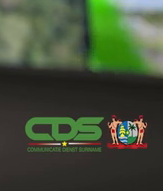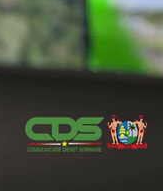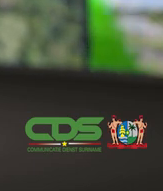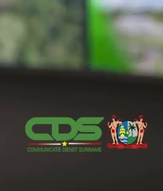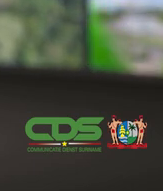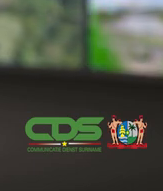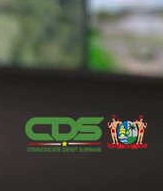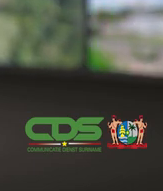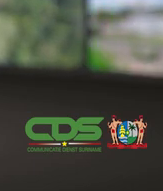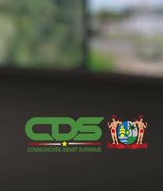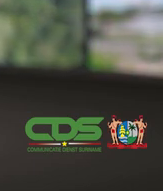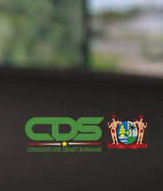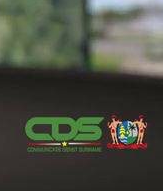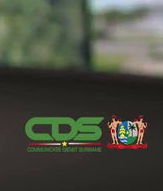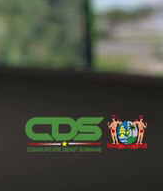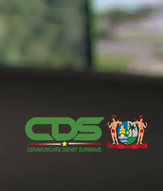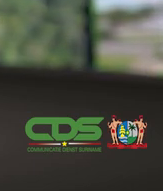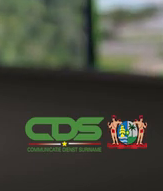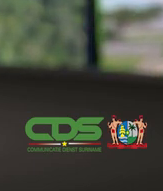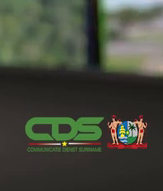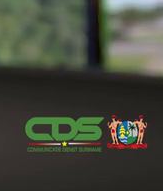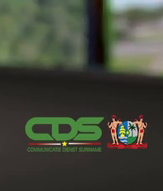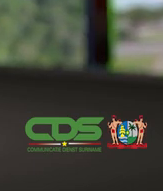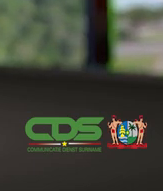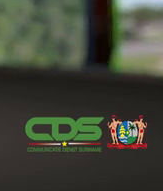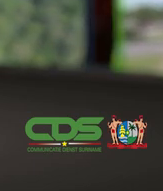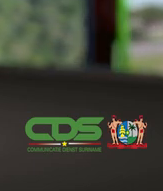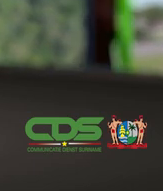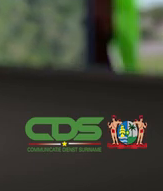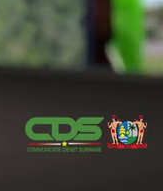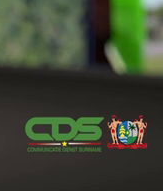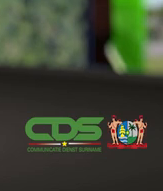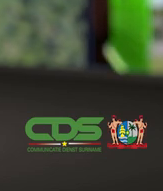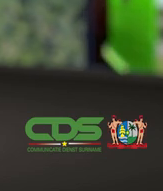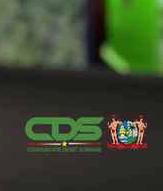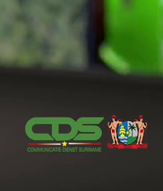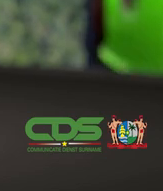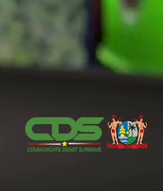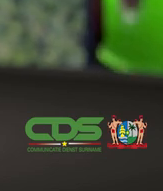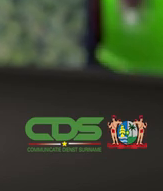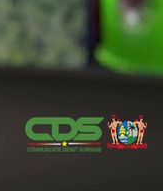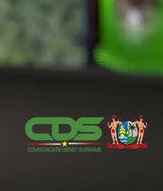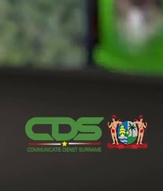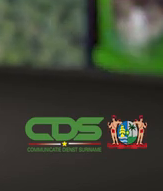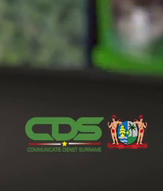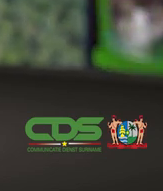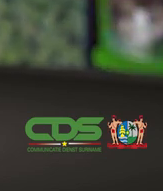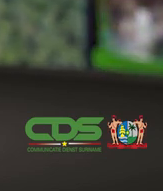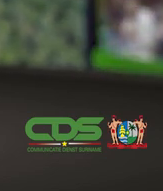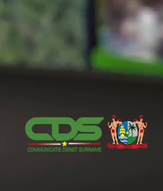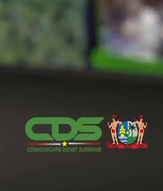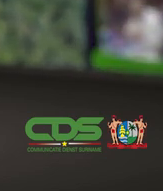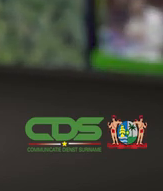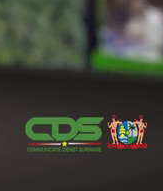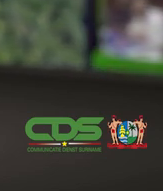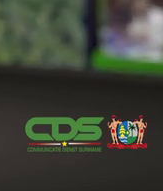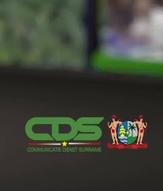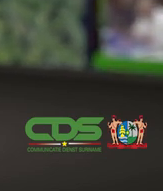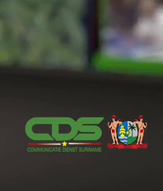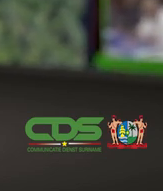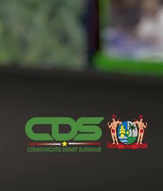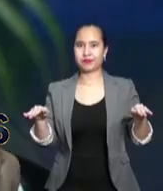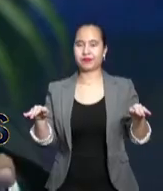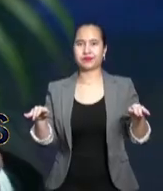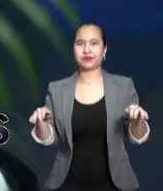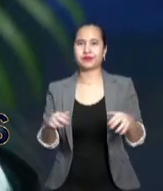koers vrijgelaten en is het zich gaan stabiliseren. Als de koers omlaag kan, is het aardig meegenomen, zei de